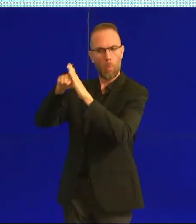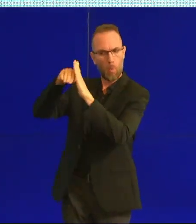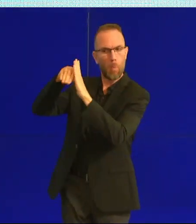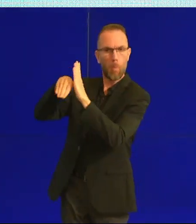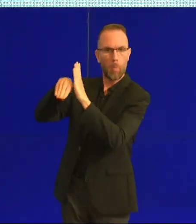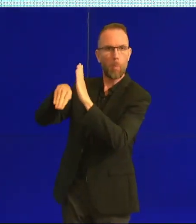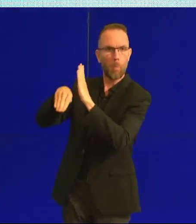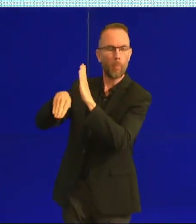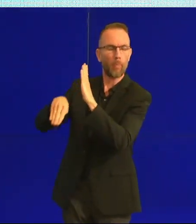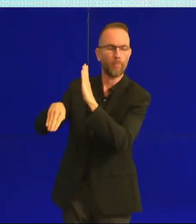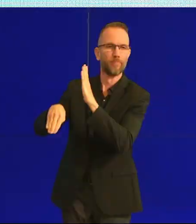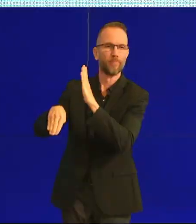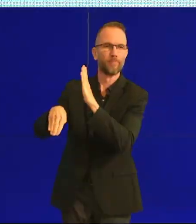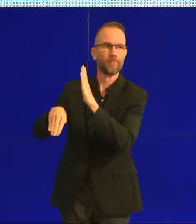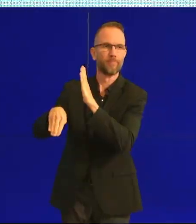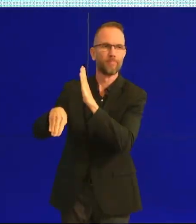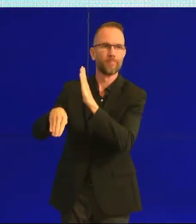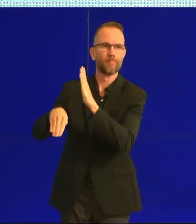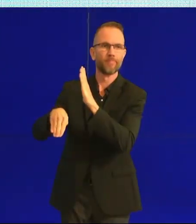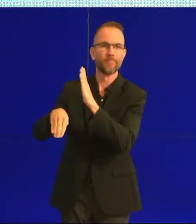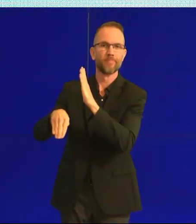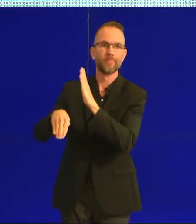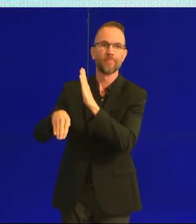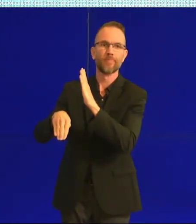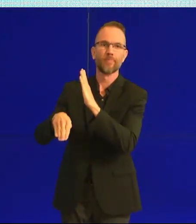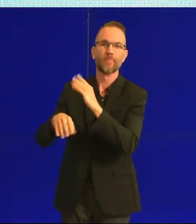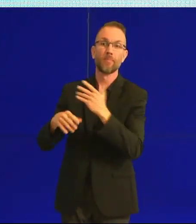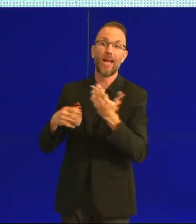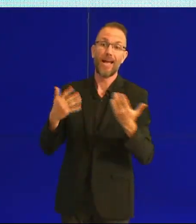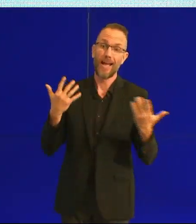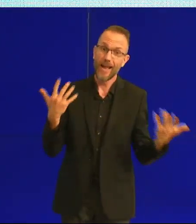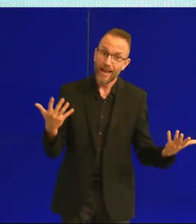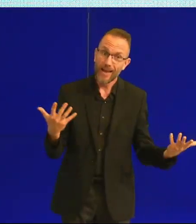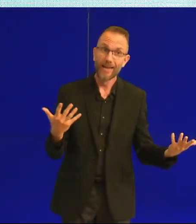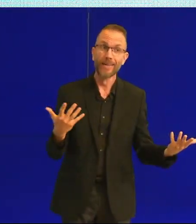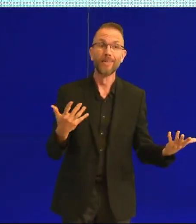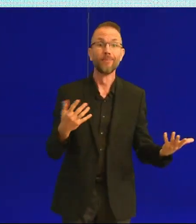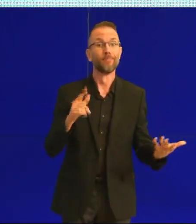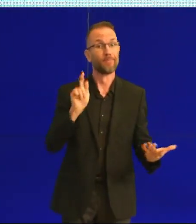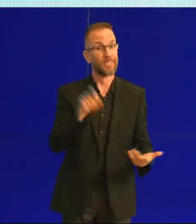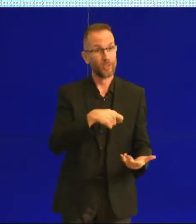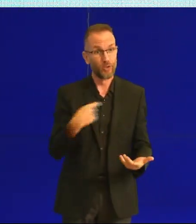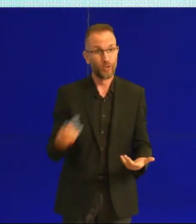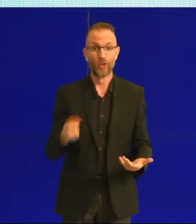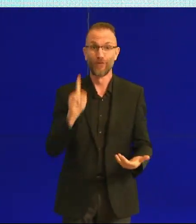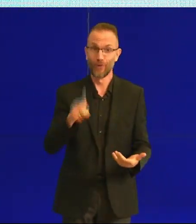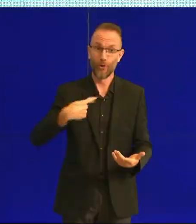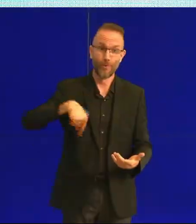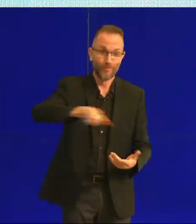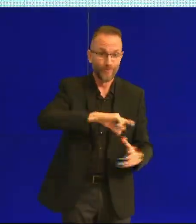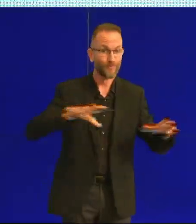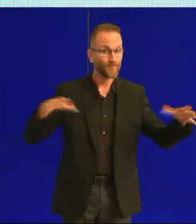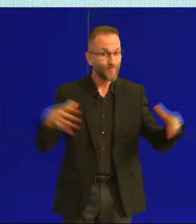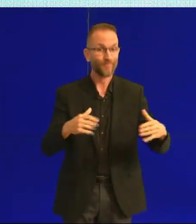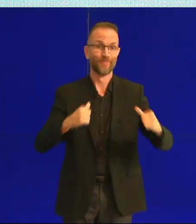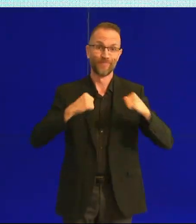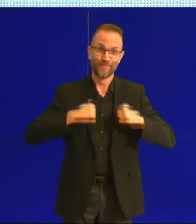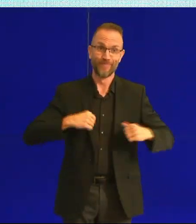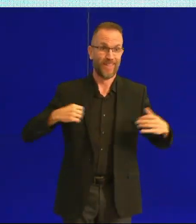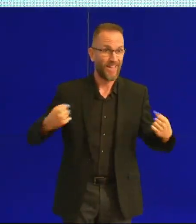c'est évidemment nécessaire de maintenir ses efforts pour éviter qu'il y ait